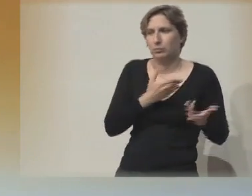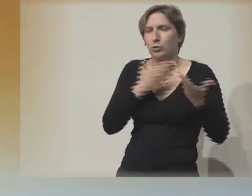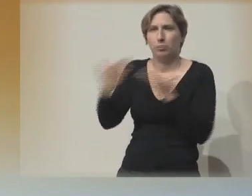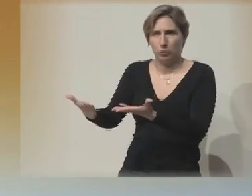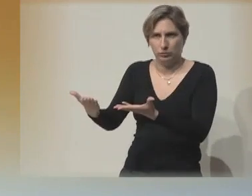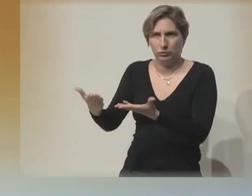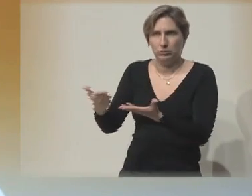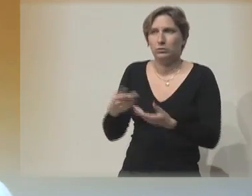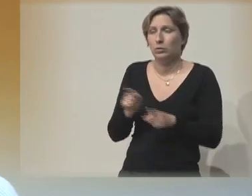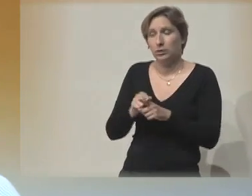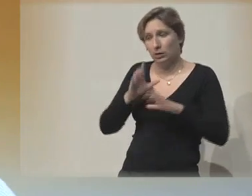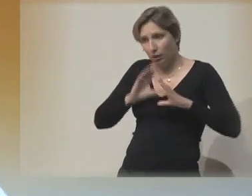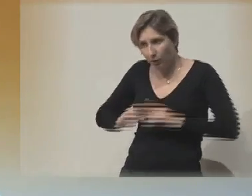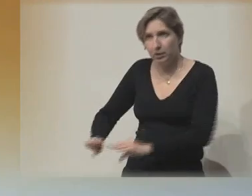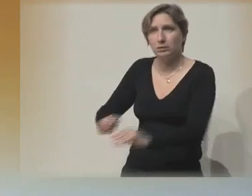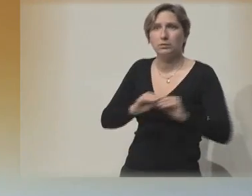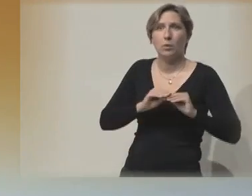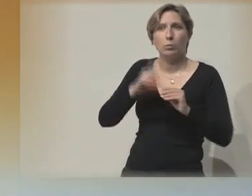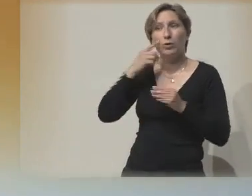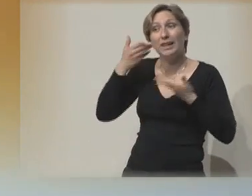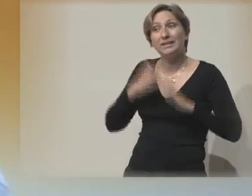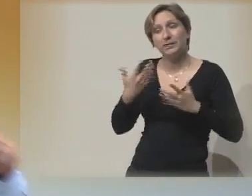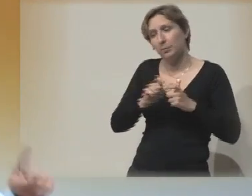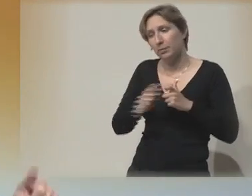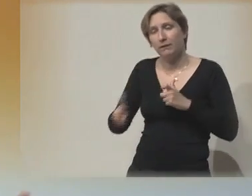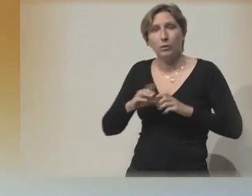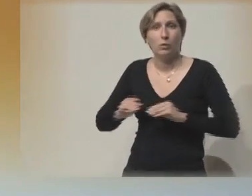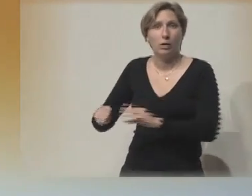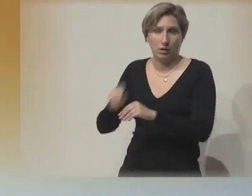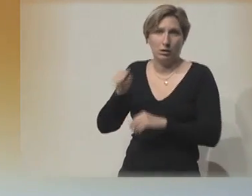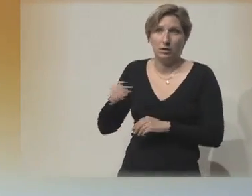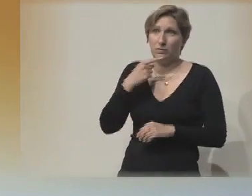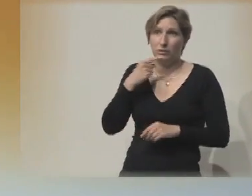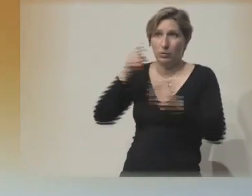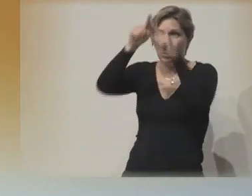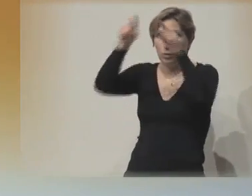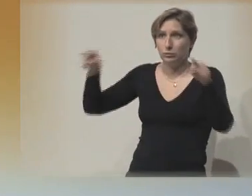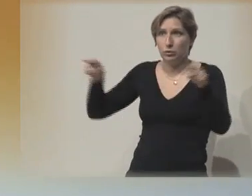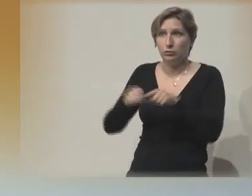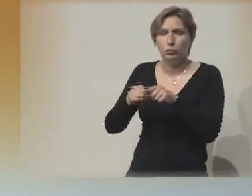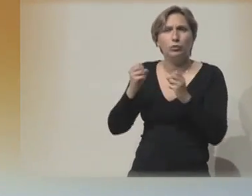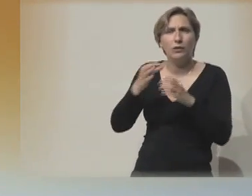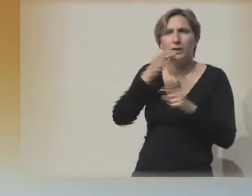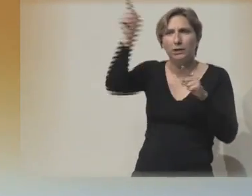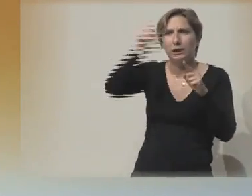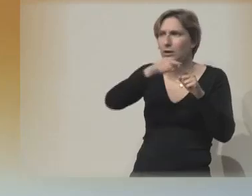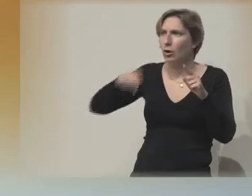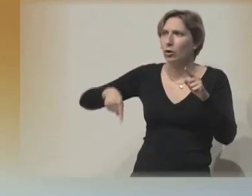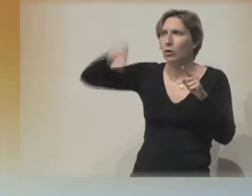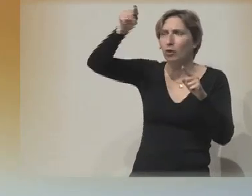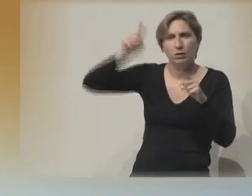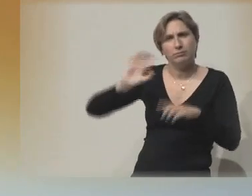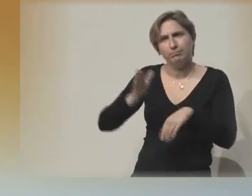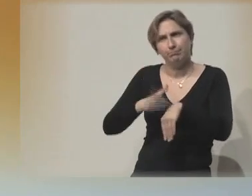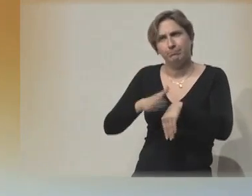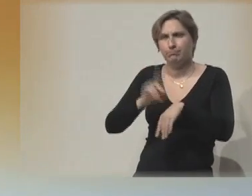décisions, la Commission aussi. Donc vous voyez, c'est très simple, c'est un losange. D'habitude on dit c'est un triangle. Moi je recommande de penser que c'est